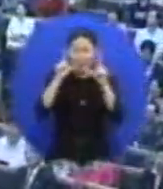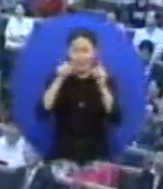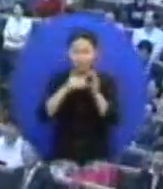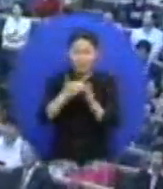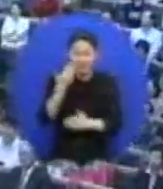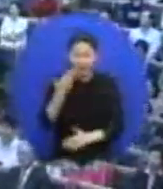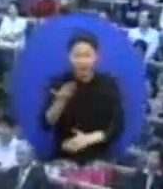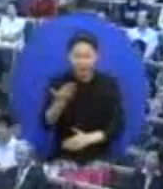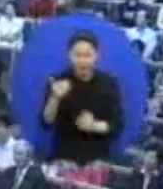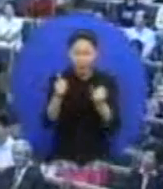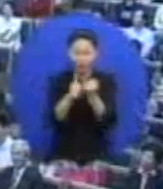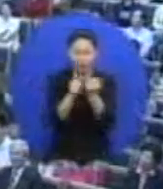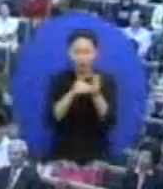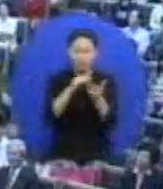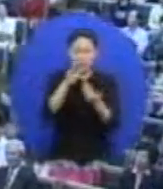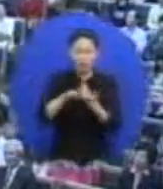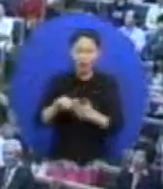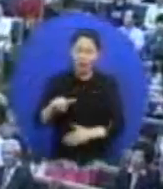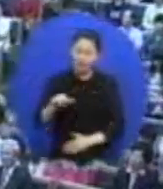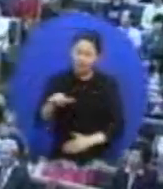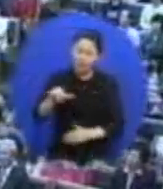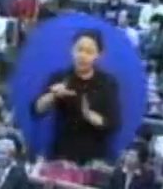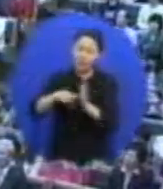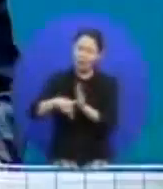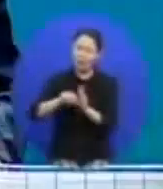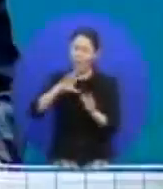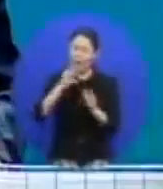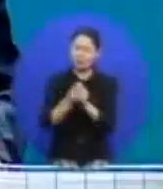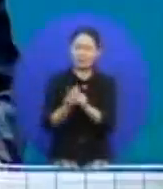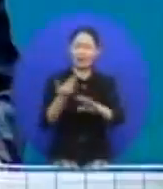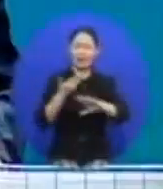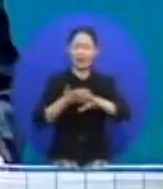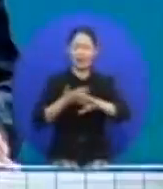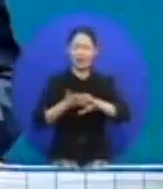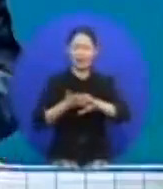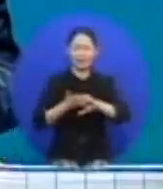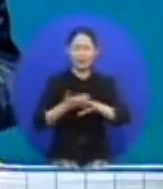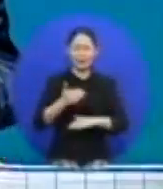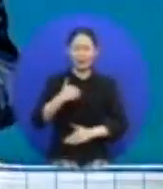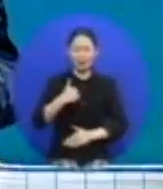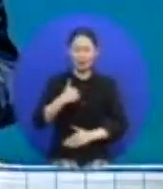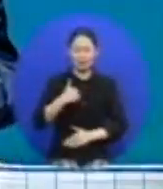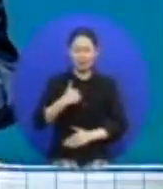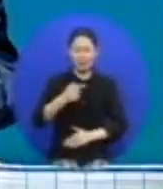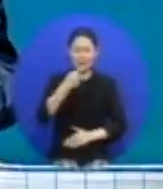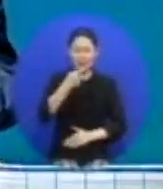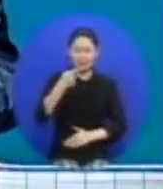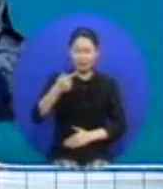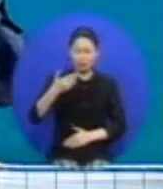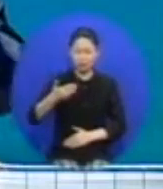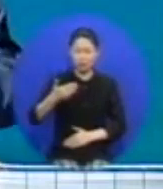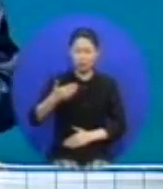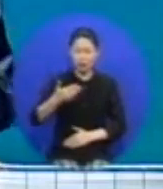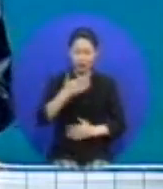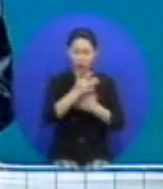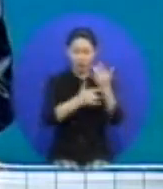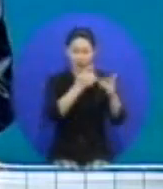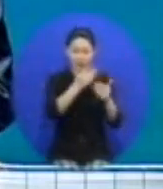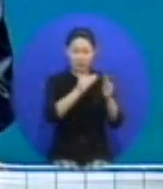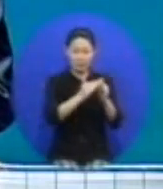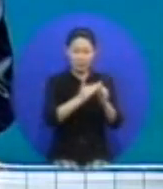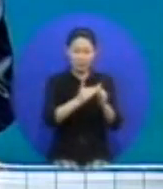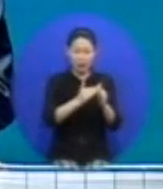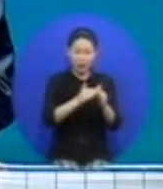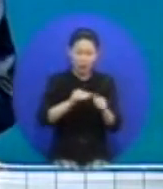보니까 아예 연애할 때는 완전히 다르네 저는 여일 일부가 불난 대만 출동하는 줄